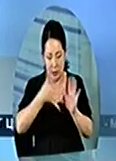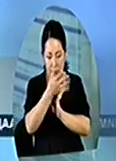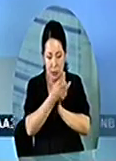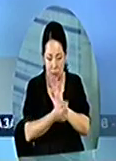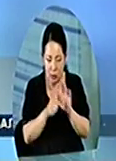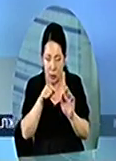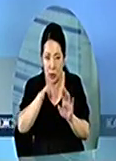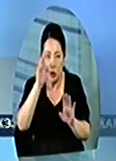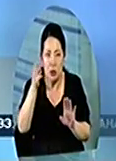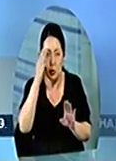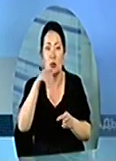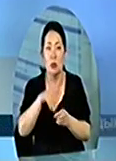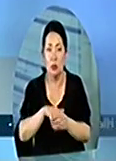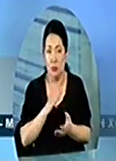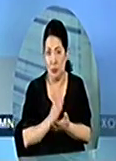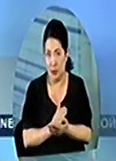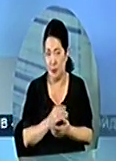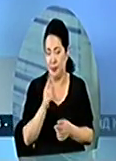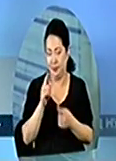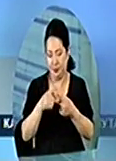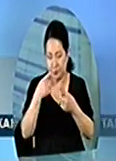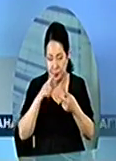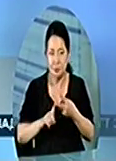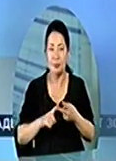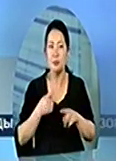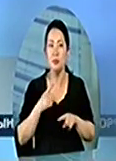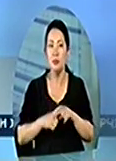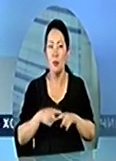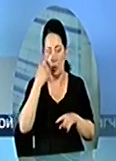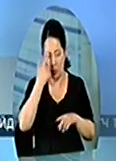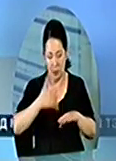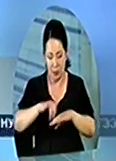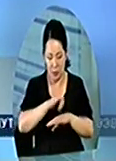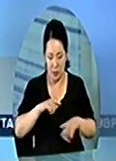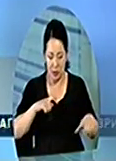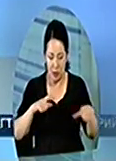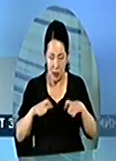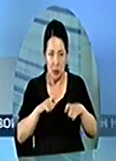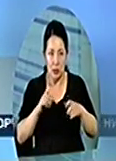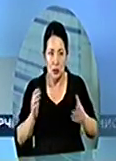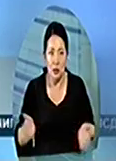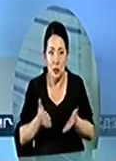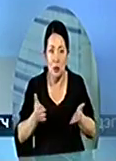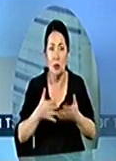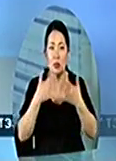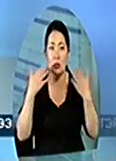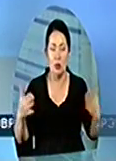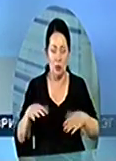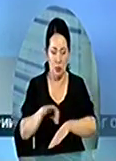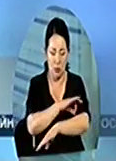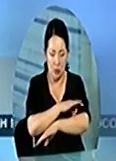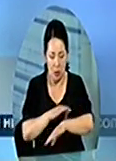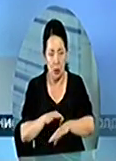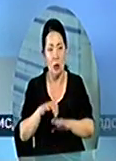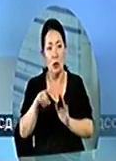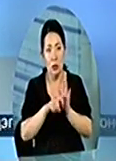өгсөн байж байгаа. А дээрэс нэмээд мэдээж өнөөдөр Монгол Улсын эдийн засгийг одоо түлхэж болох томоохон төсөл хөтөлбөрүүдийг